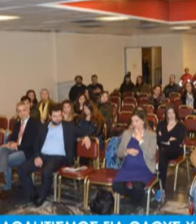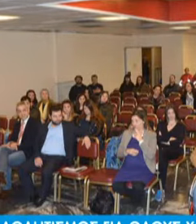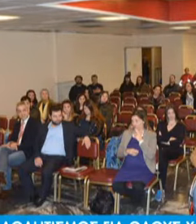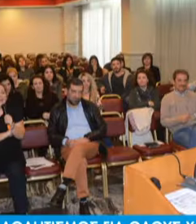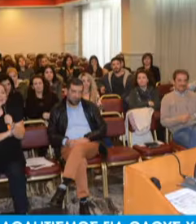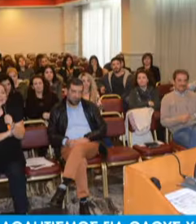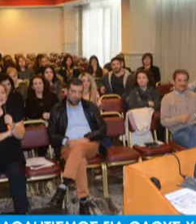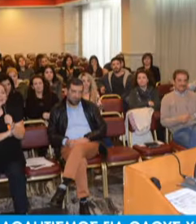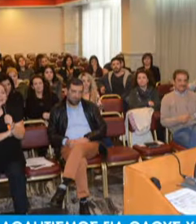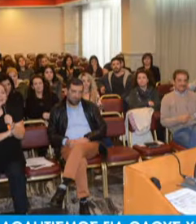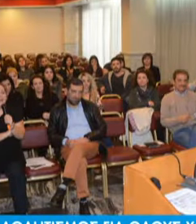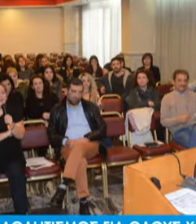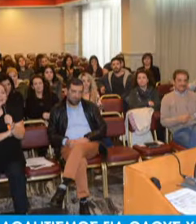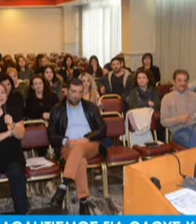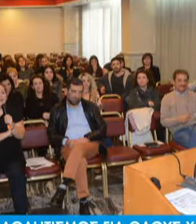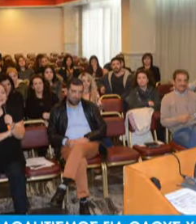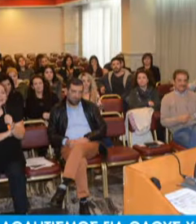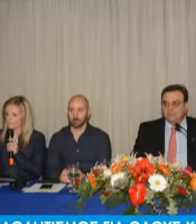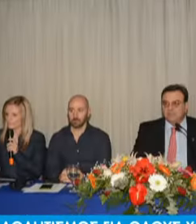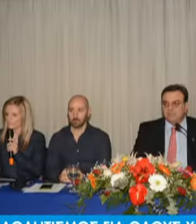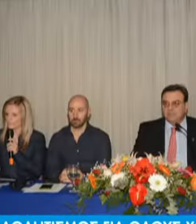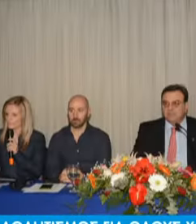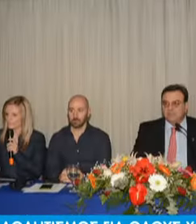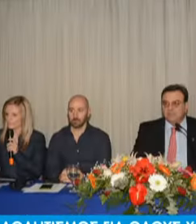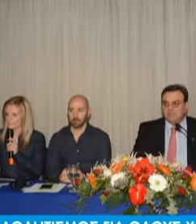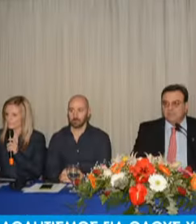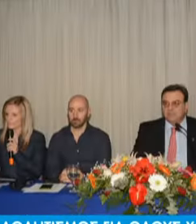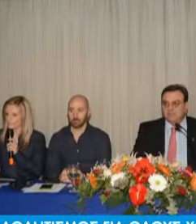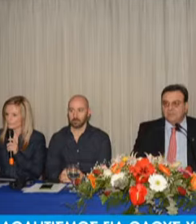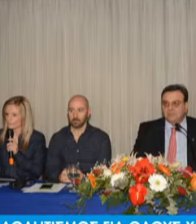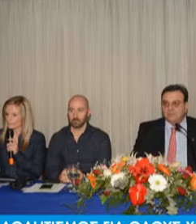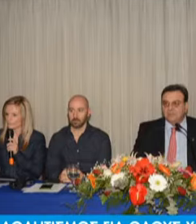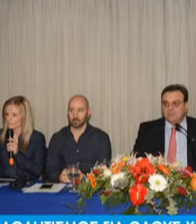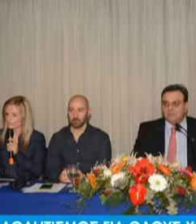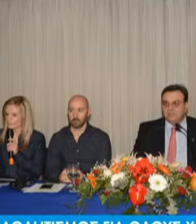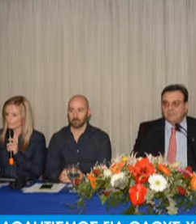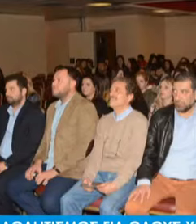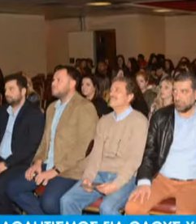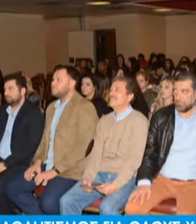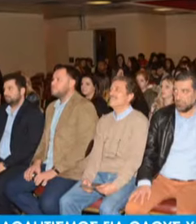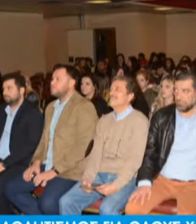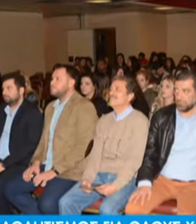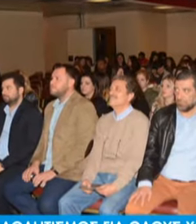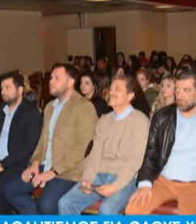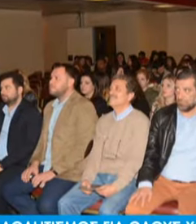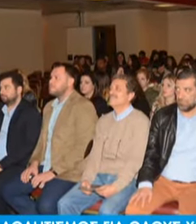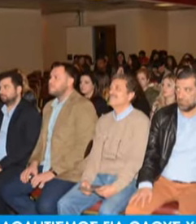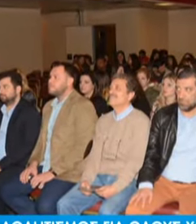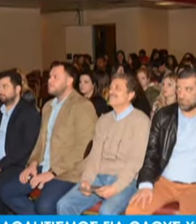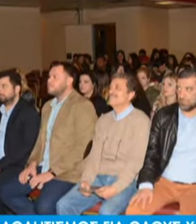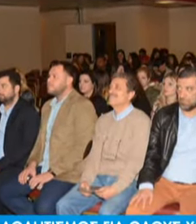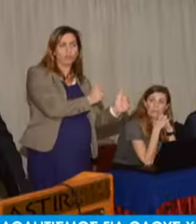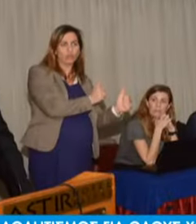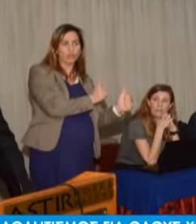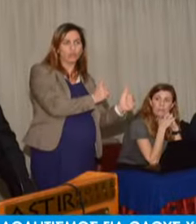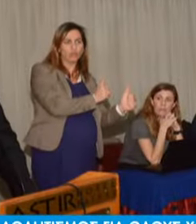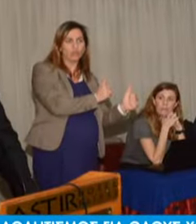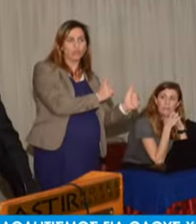για Όλους Χωρίς Διακρίσεις, στην οποία συμμετείχαν με ομιλίες τους άνθρωποι του αθλητισμού και του πολιτισμού, καθώς και ο Ισίδωρος